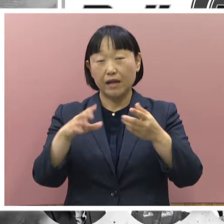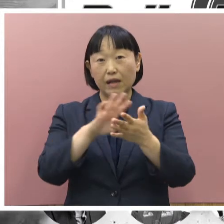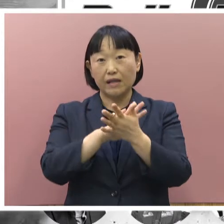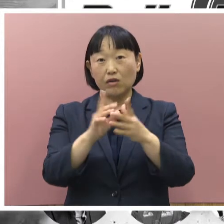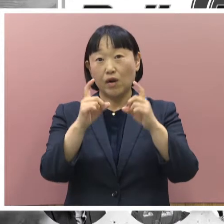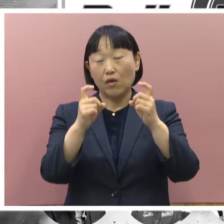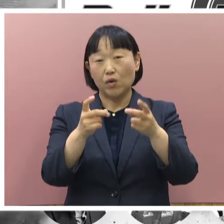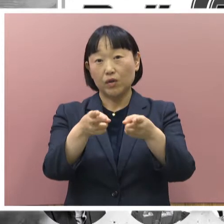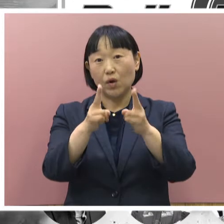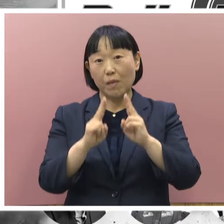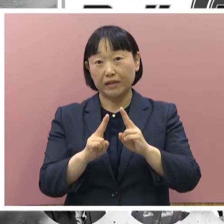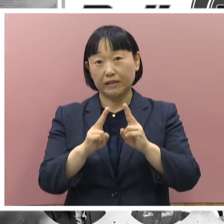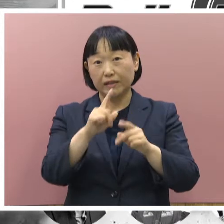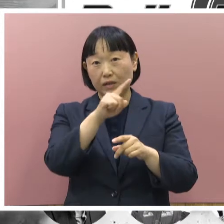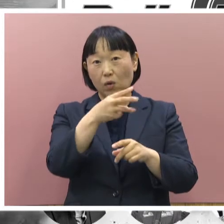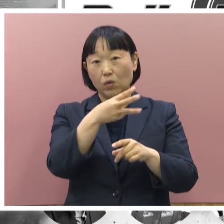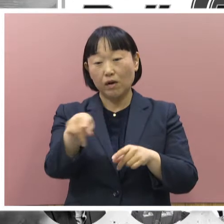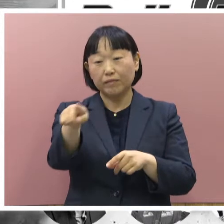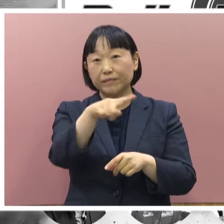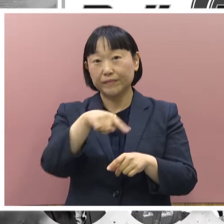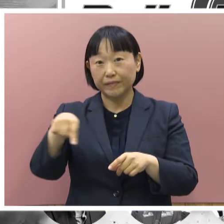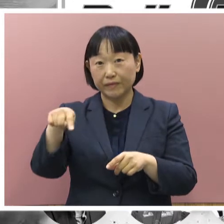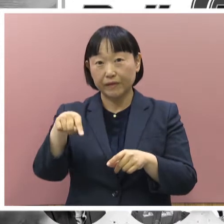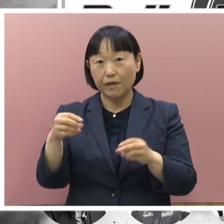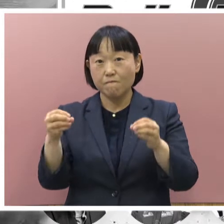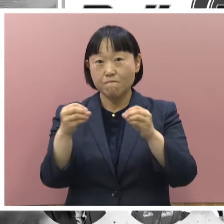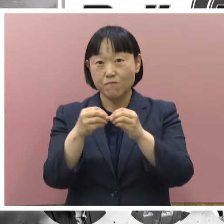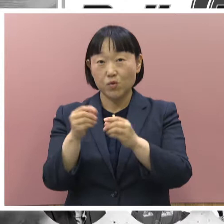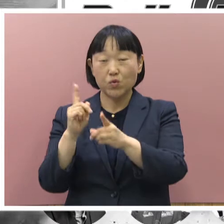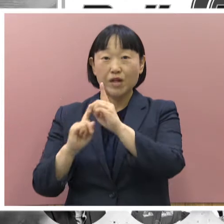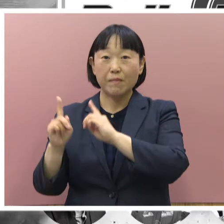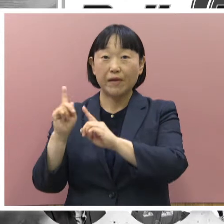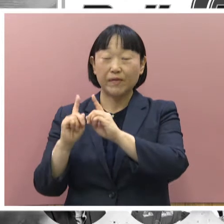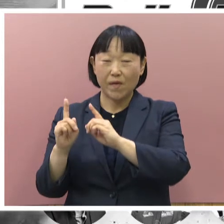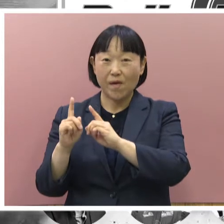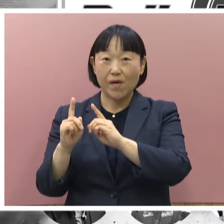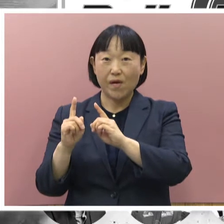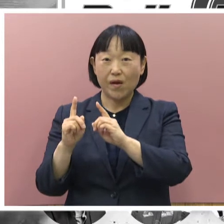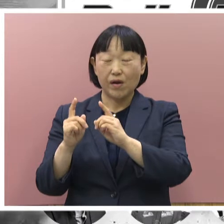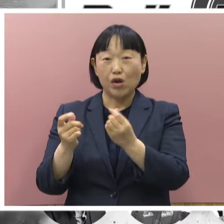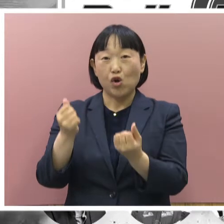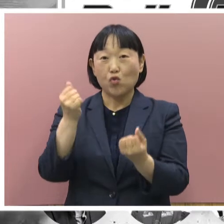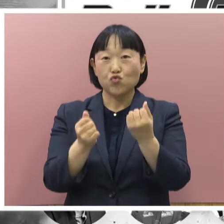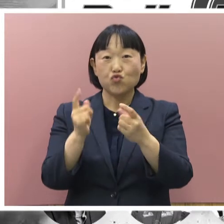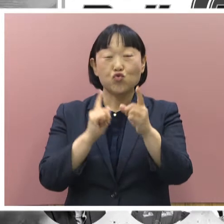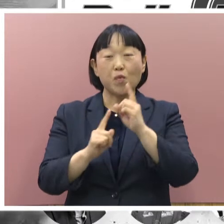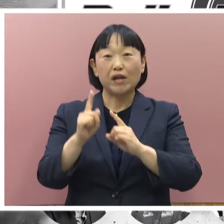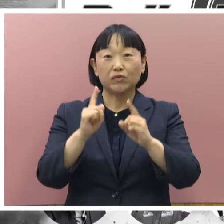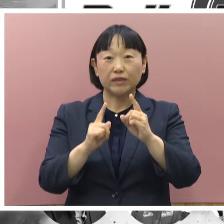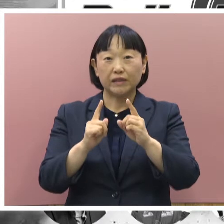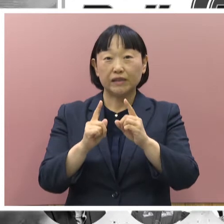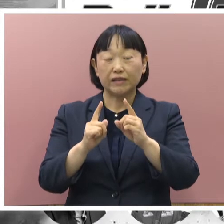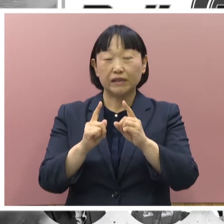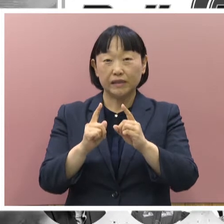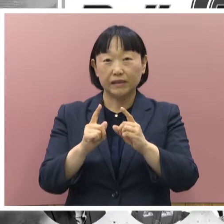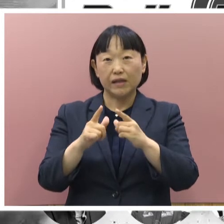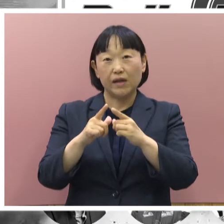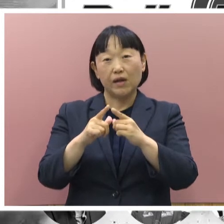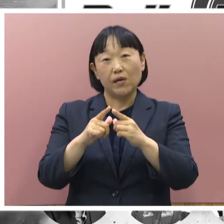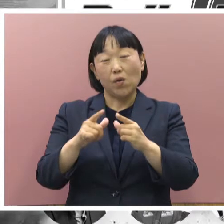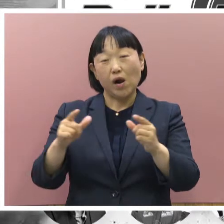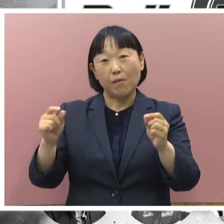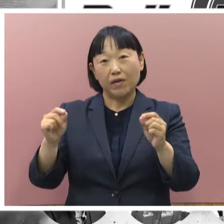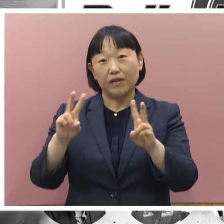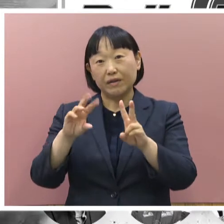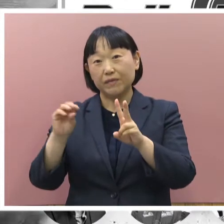橋、音川河川敷などで閉催イベント岡崎車祭り with フォーラム8ラリージャパン2022